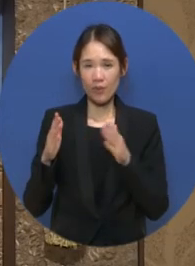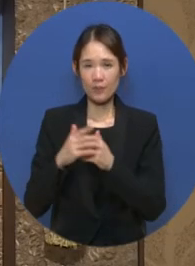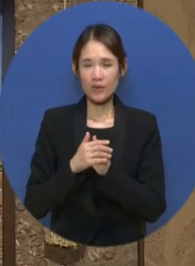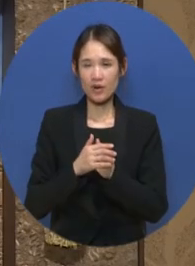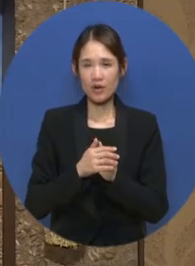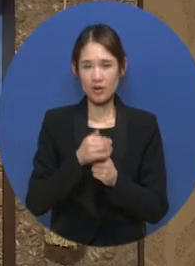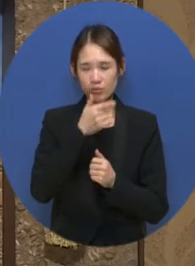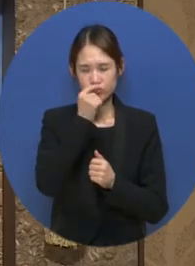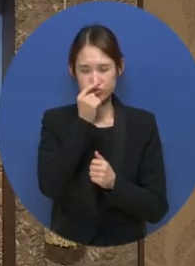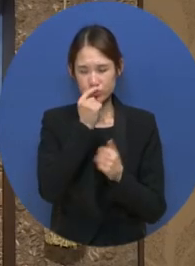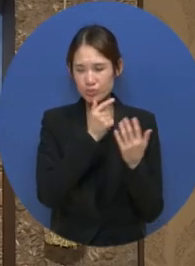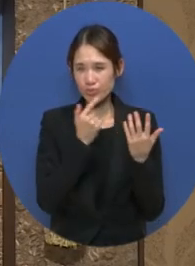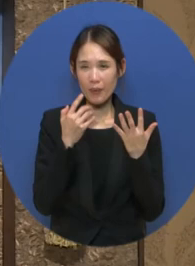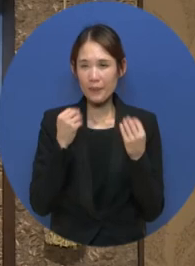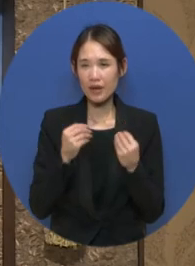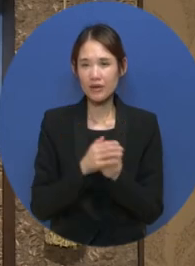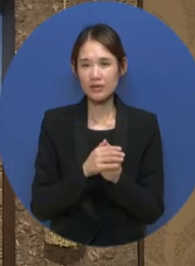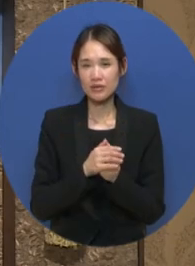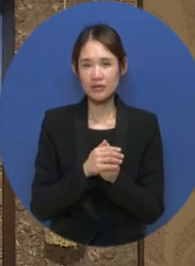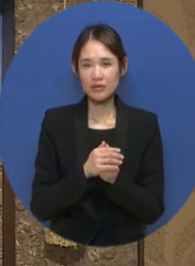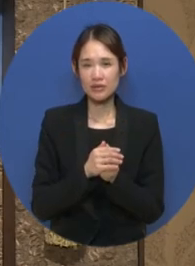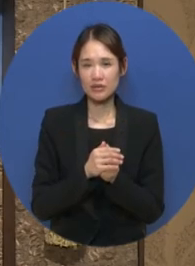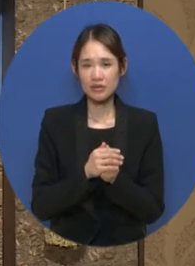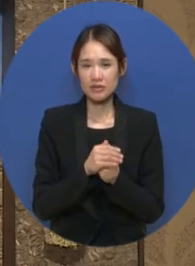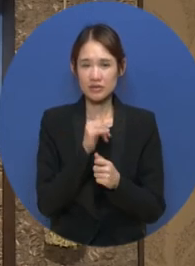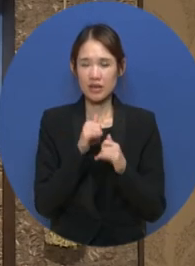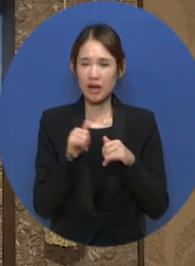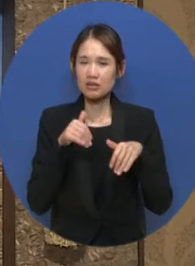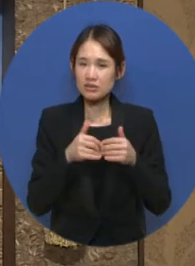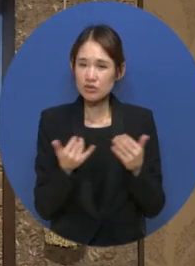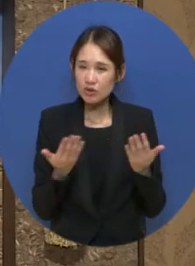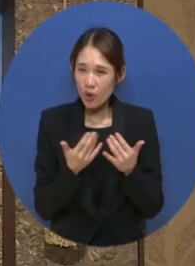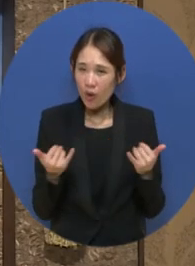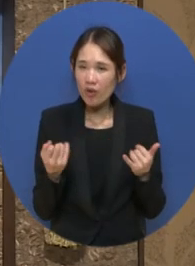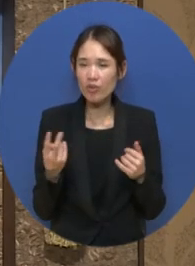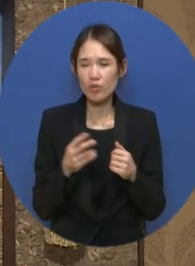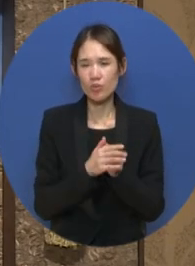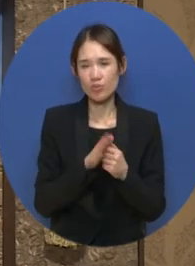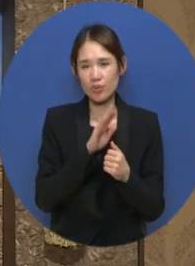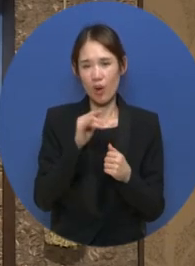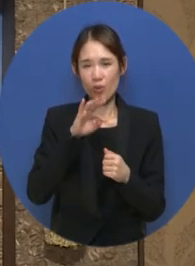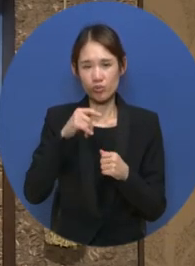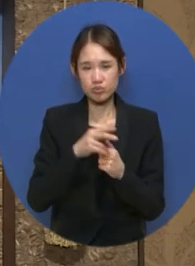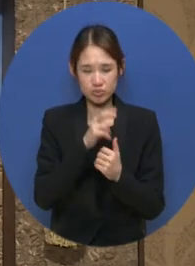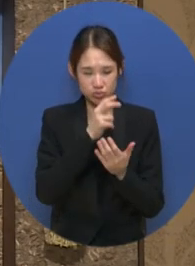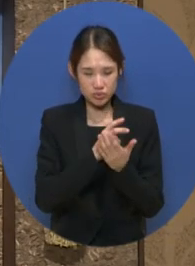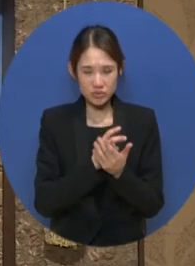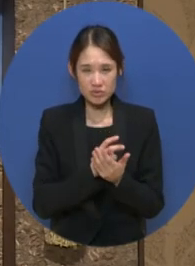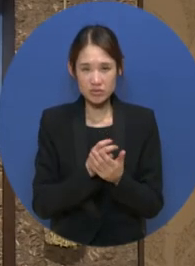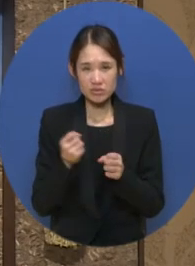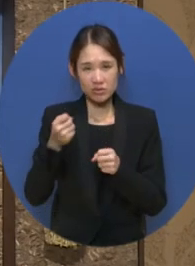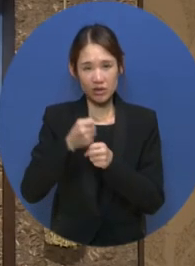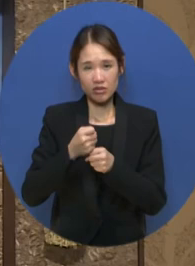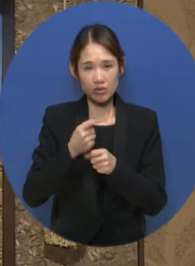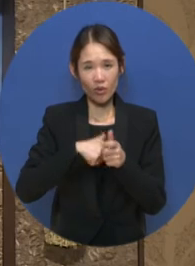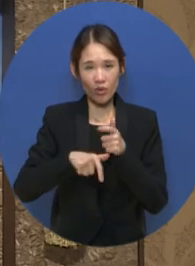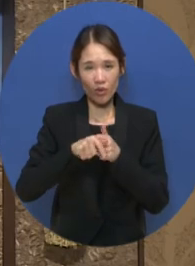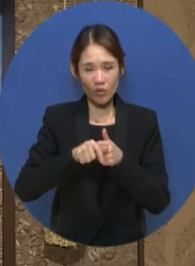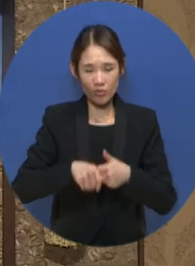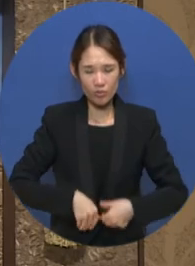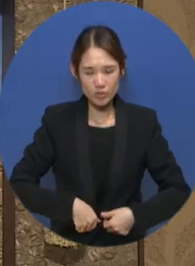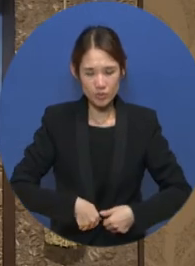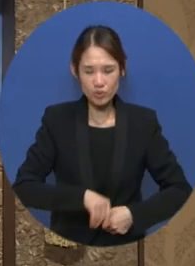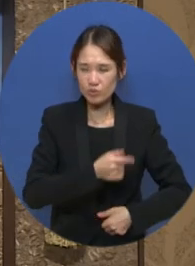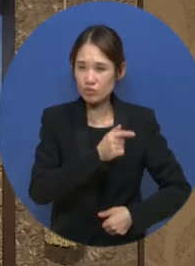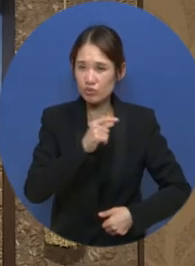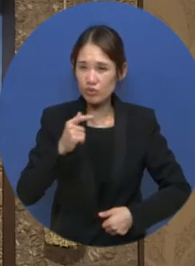부족합니다 뭐 기가 인프라도 부족하고 요 그리고 이제 법률이 라든지 제도도 사실은 조금 더 갖춰야 할게 사실은